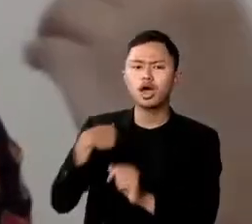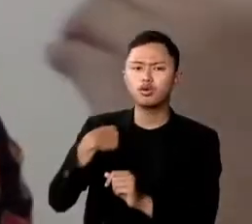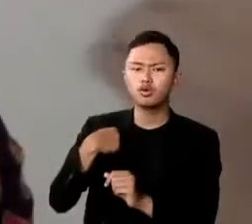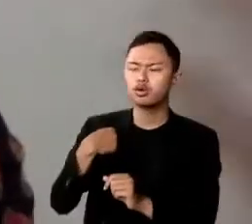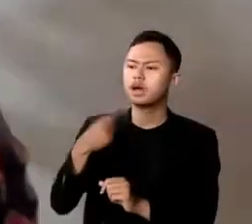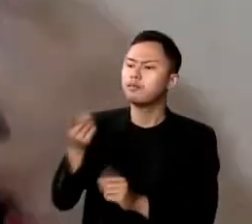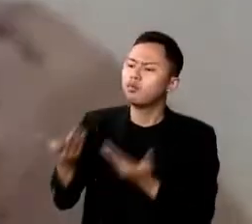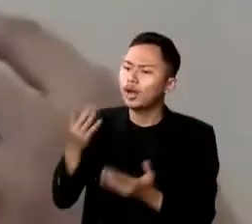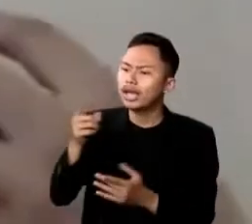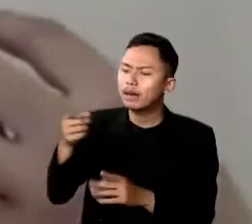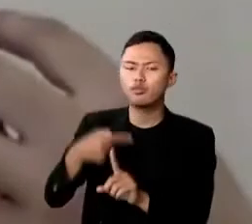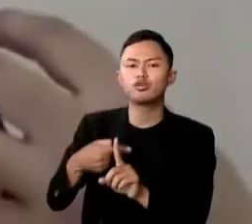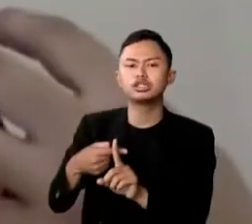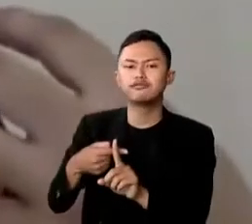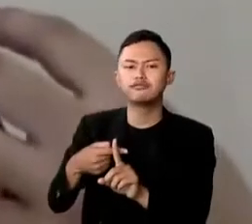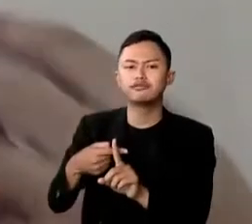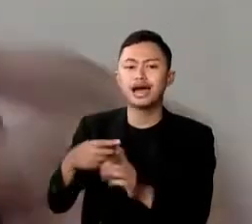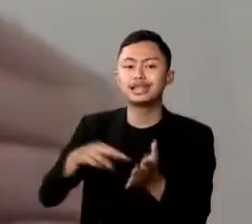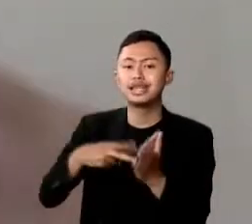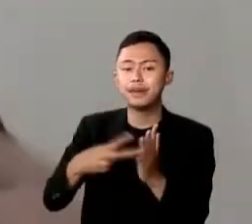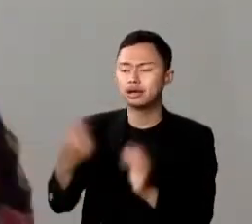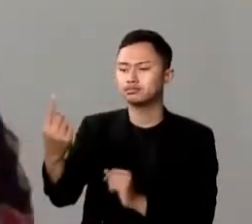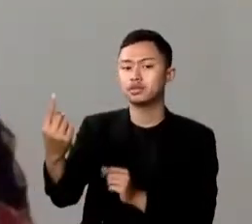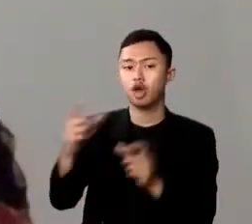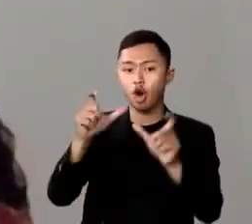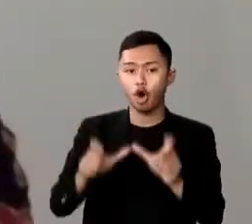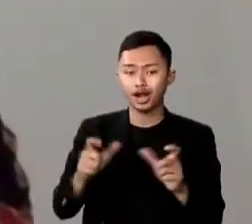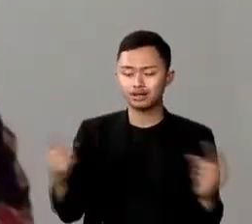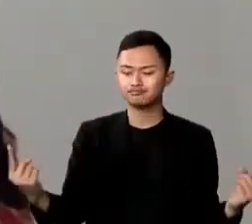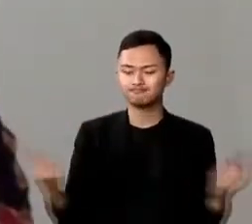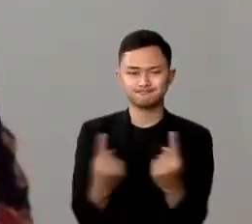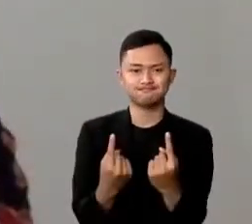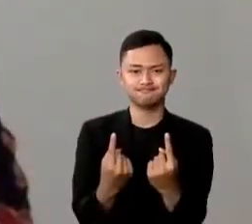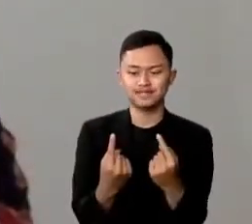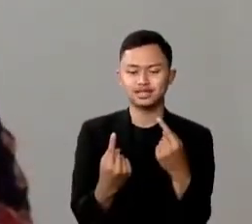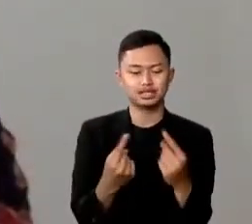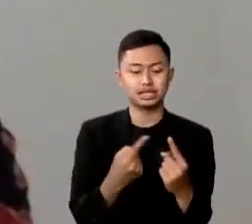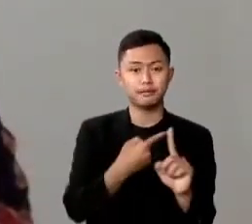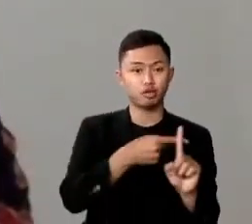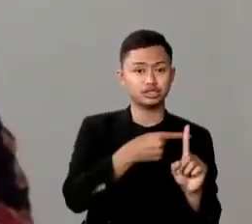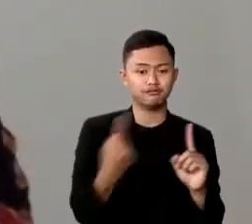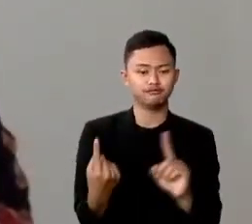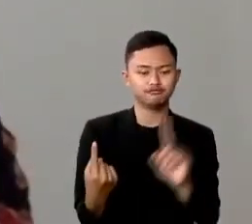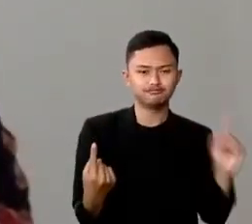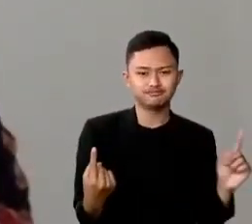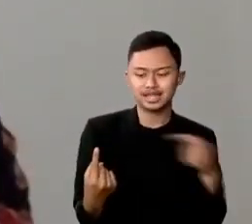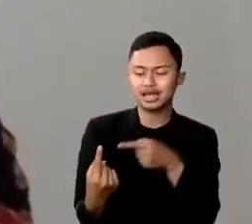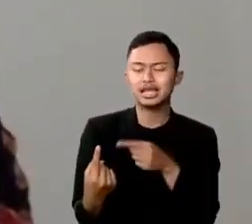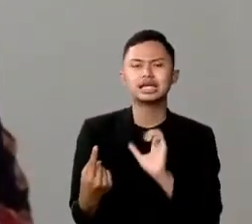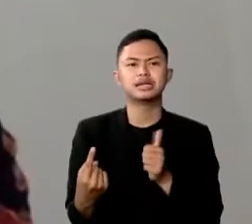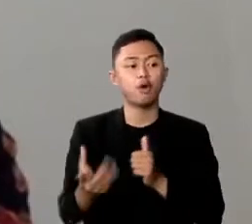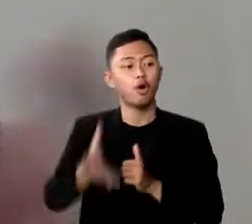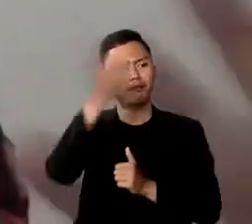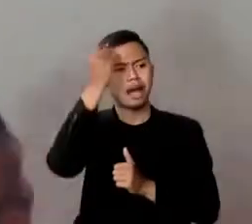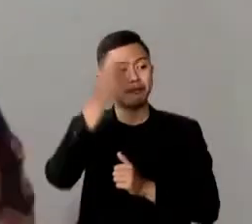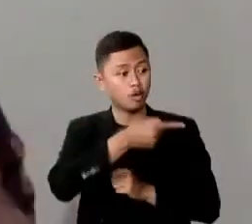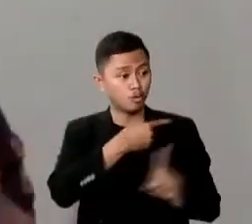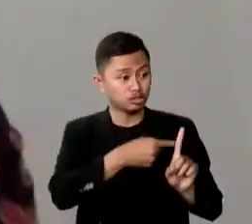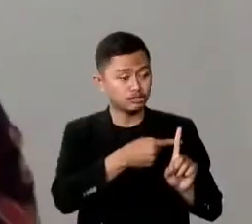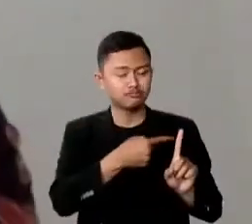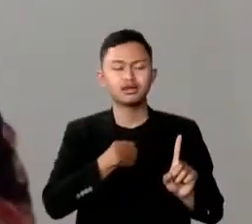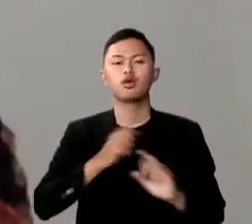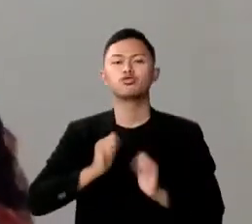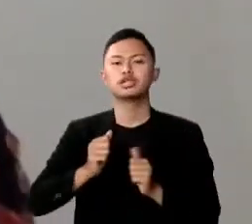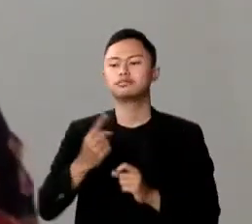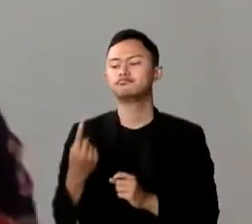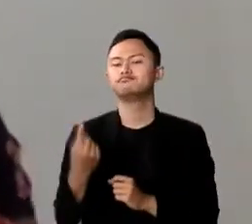terakhir itu memeriksakan dirinya Iya Nah itu penting untuk empat racing gitu ya jadi kalau kalau ada yang